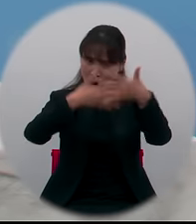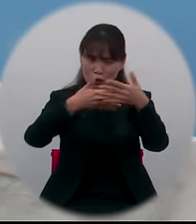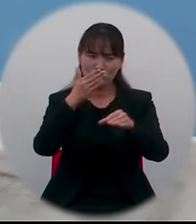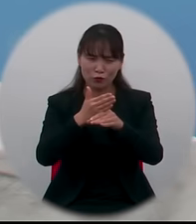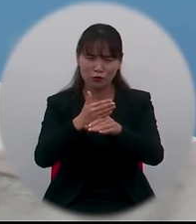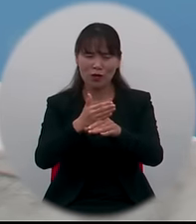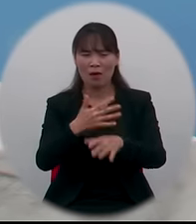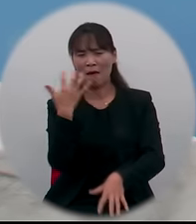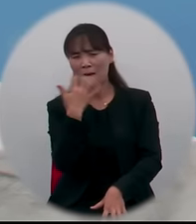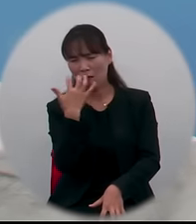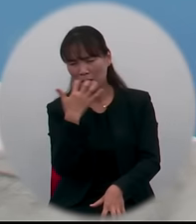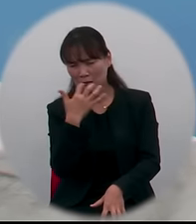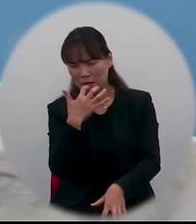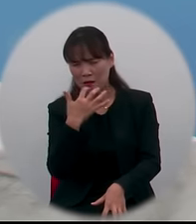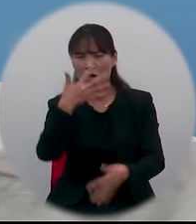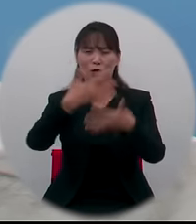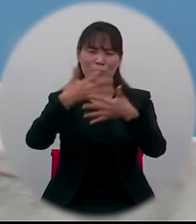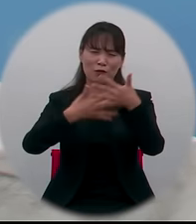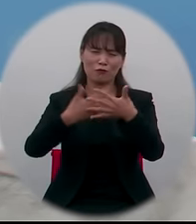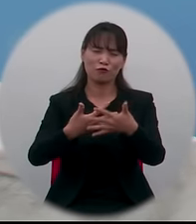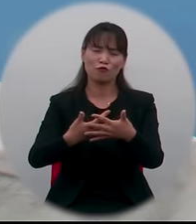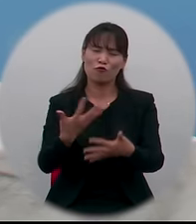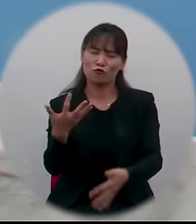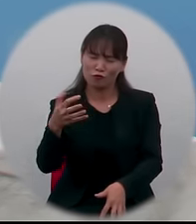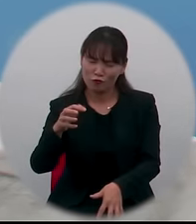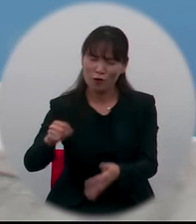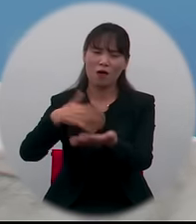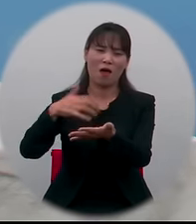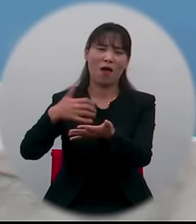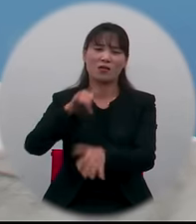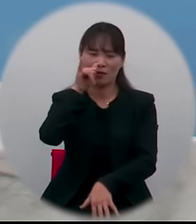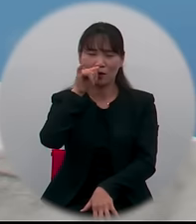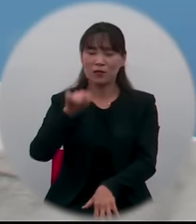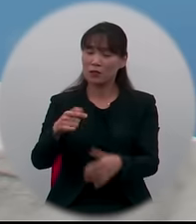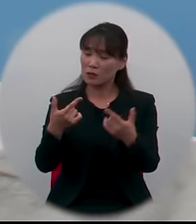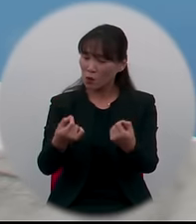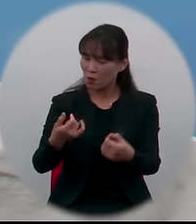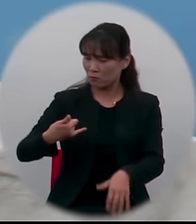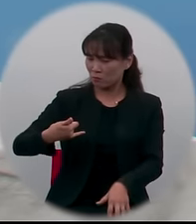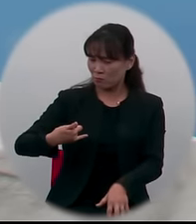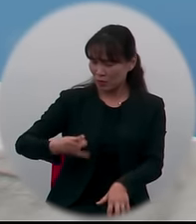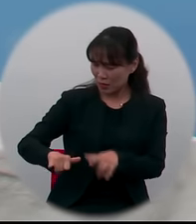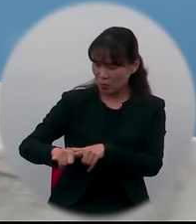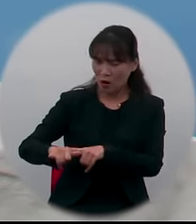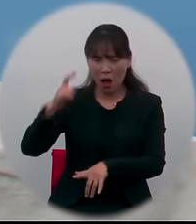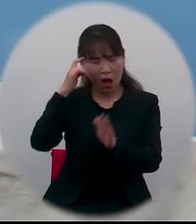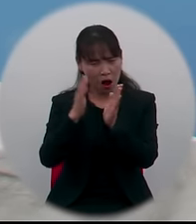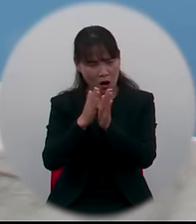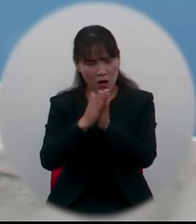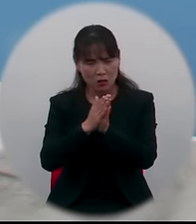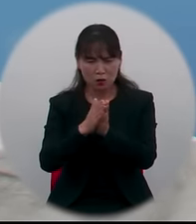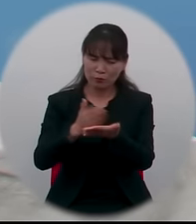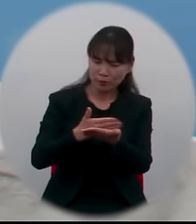포르노 물에 가까운 영상들만 해도 수억 개가 넘어가요 그런데 그것을 자녀 스스로 걸러서 알아서 잘 보기를